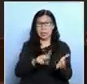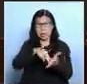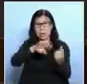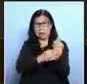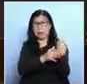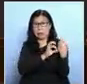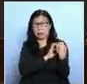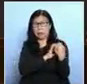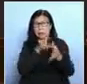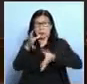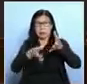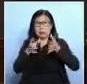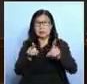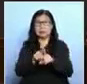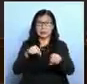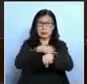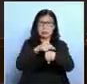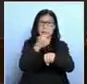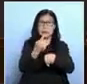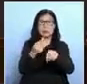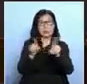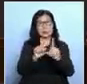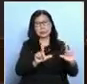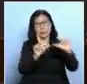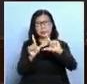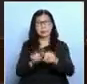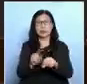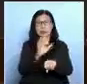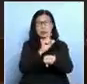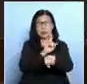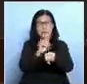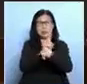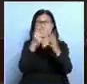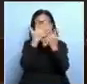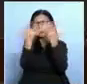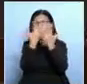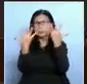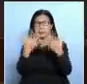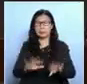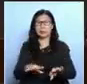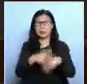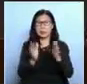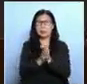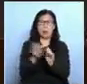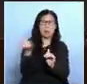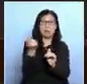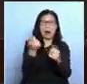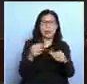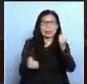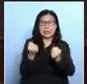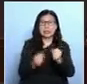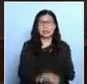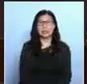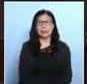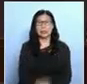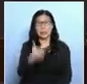會，真係一小時嘅生活圈，55分鐘返到嚟，完全冇超速。跟住佢係